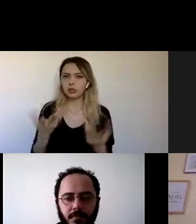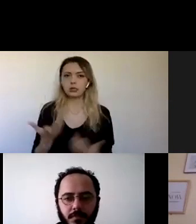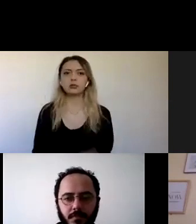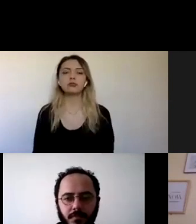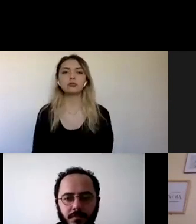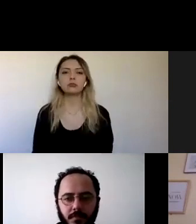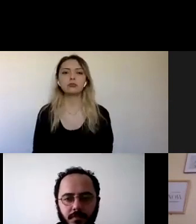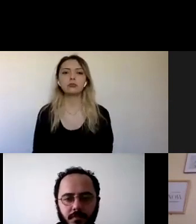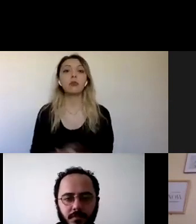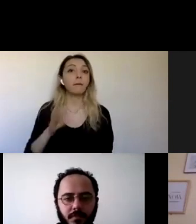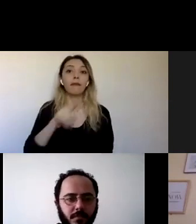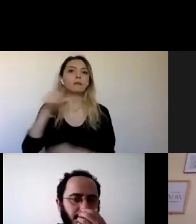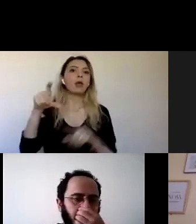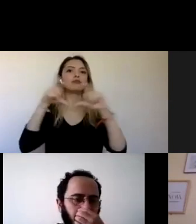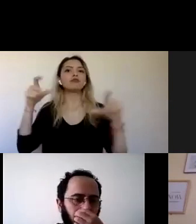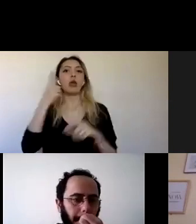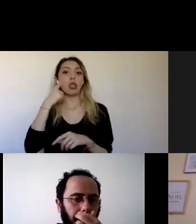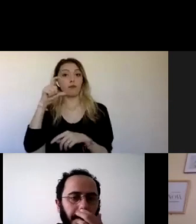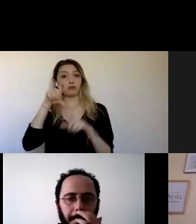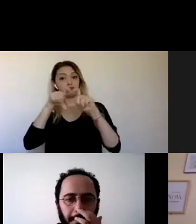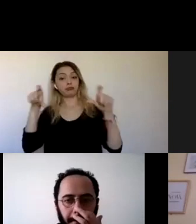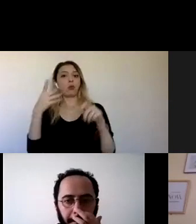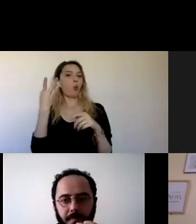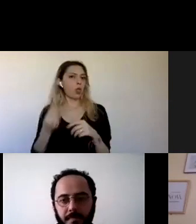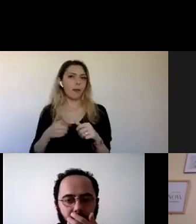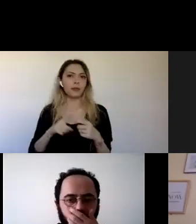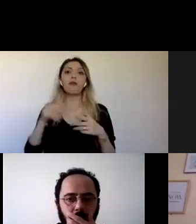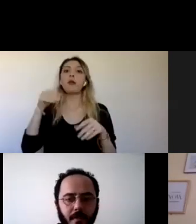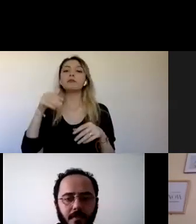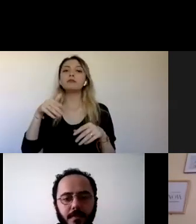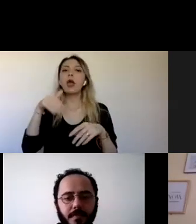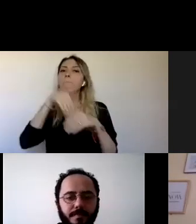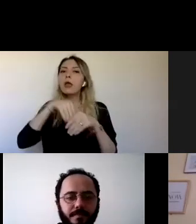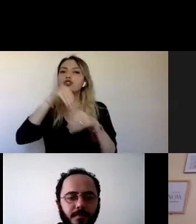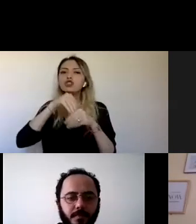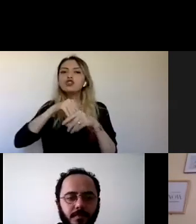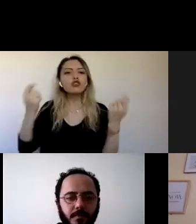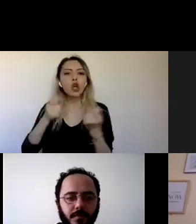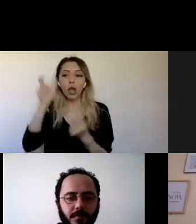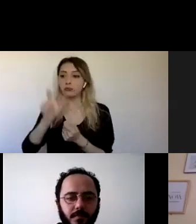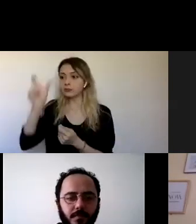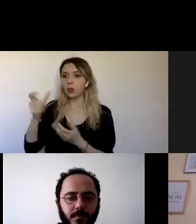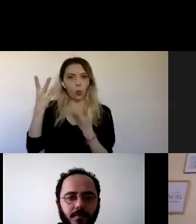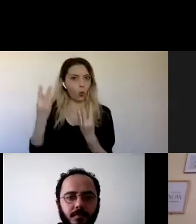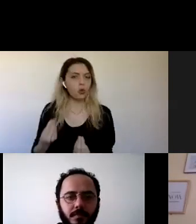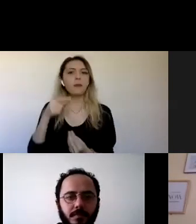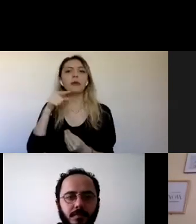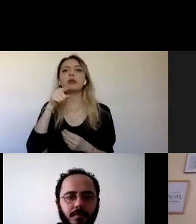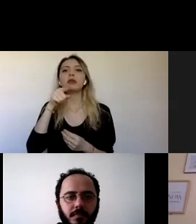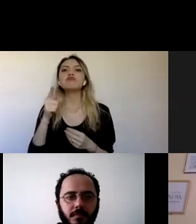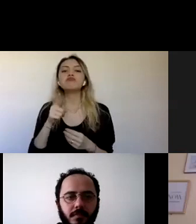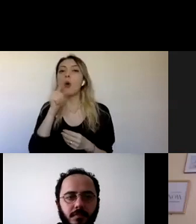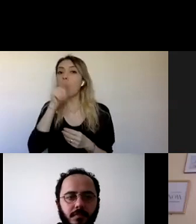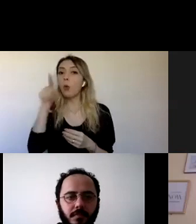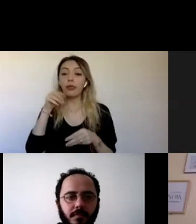kamu kurumları paylaşımlara bakabilirsiniz. Ya da milletvekilleri özellikle çalıştığınız alanına dair bir takım soru önergeleri veren ya da bu